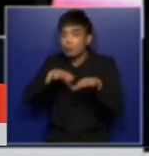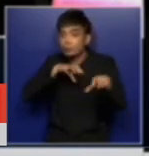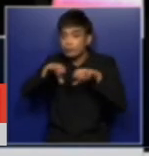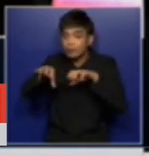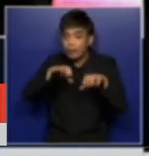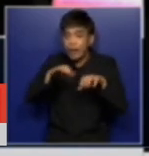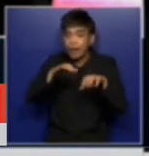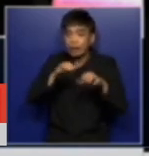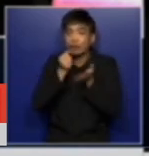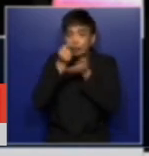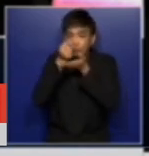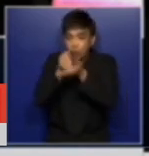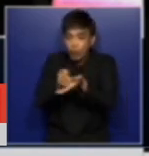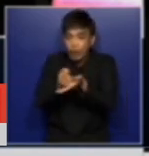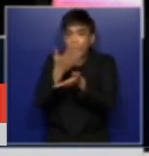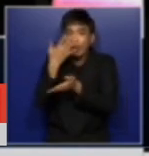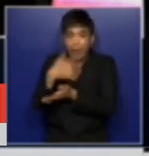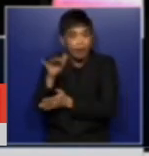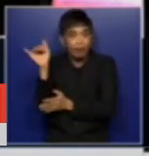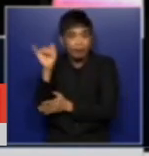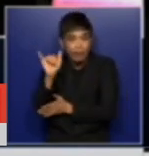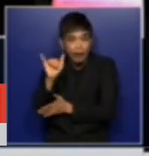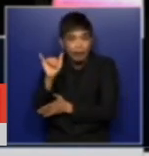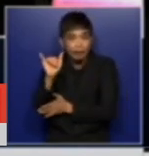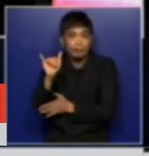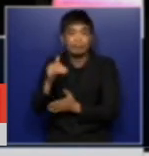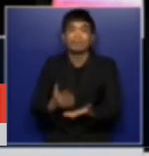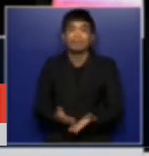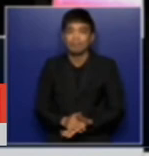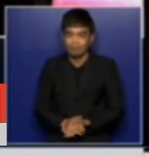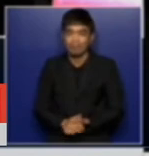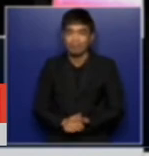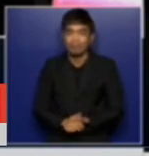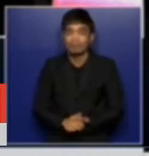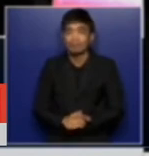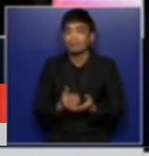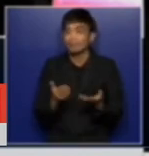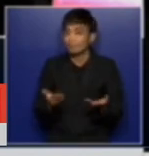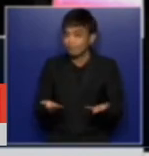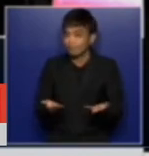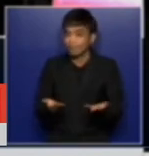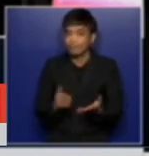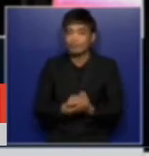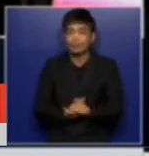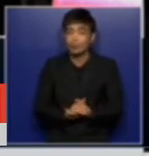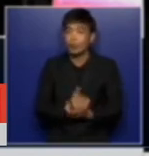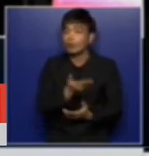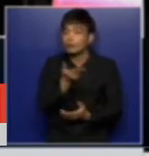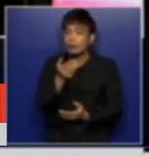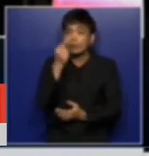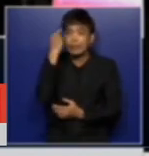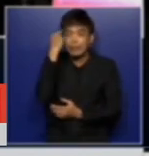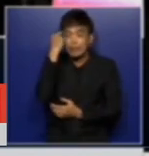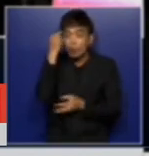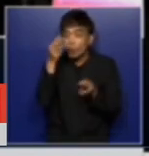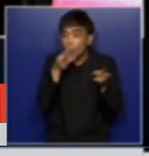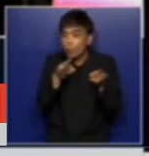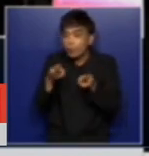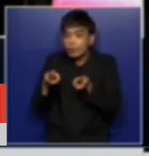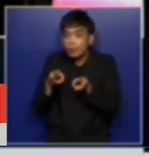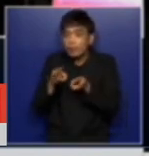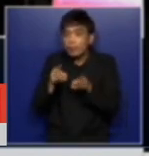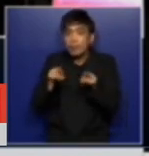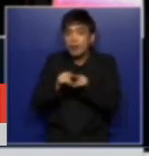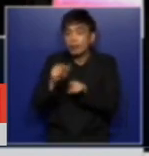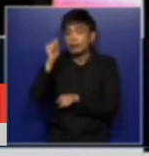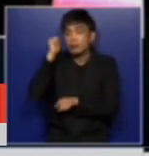ของเกษตรกรได้แล้วหรือยังนะหรือท่านกำลังคิดแบบเดิมๆและทำแบบเดิม